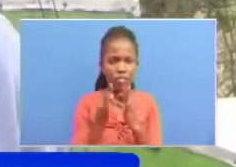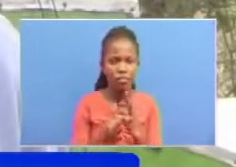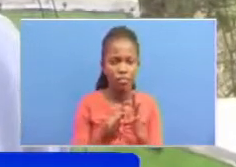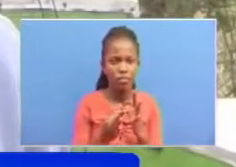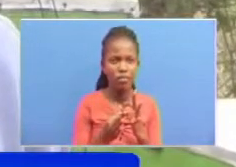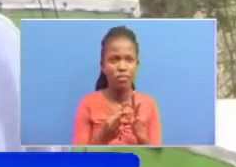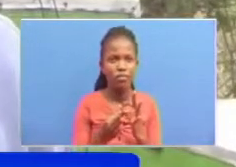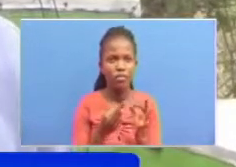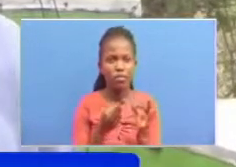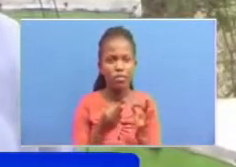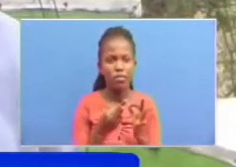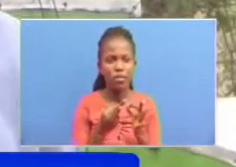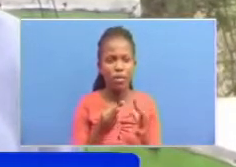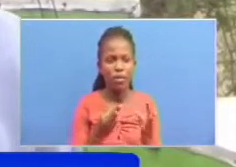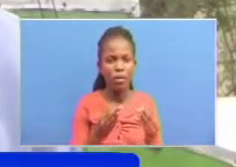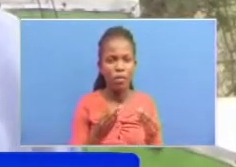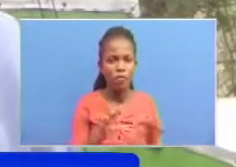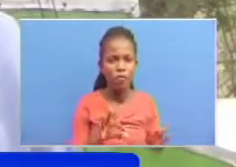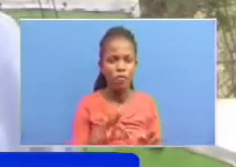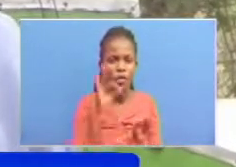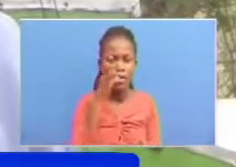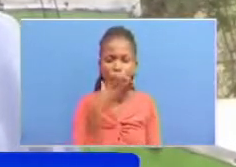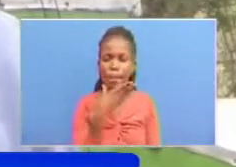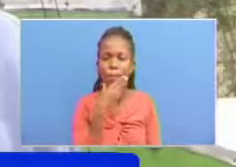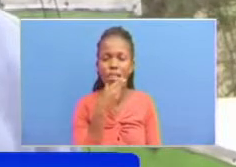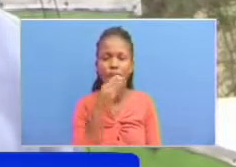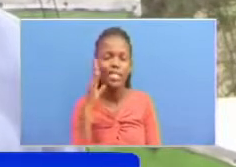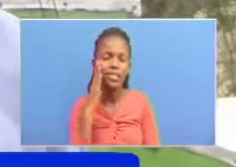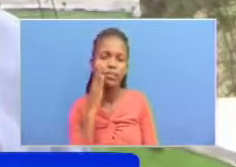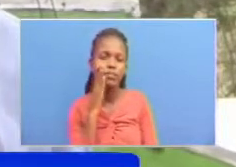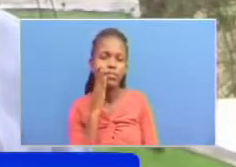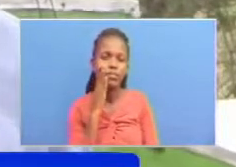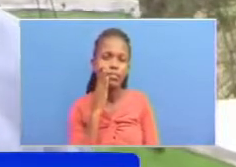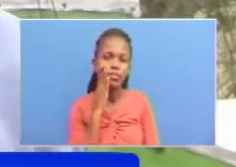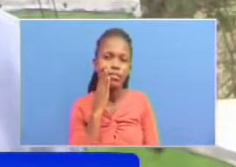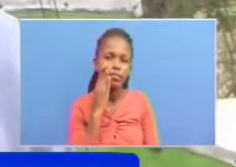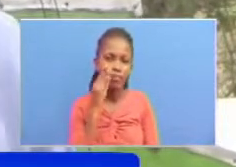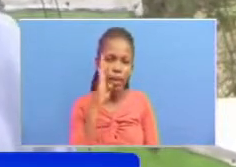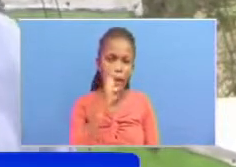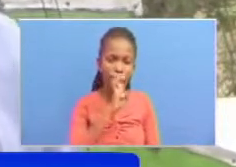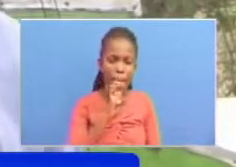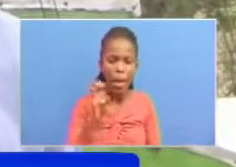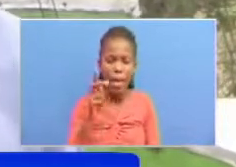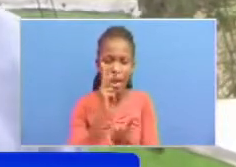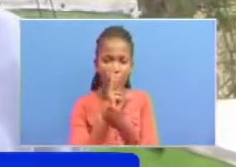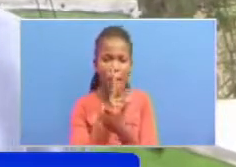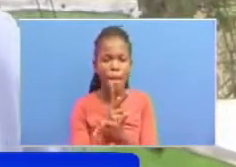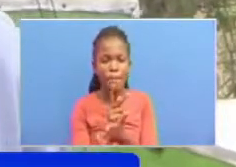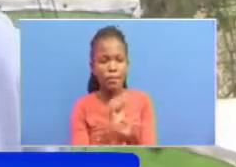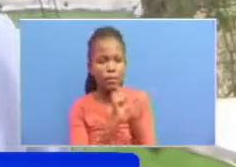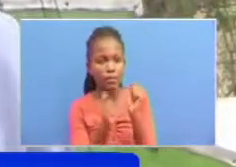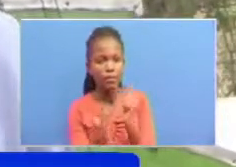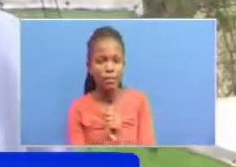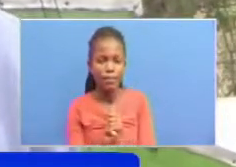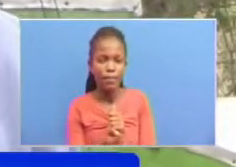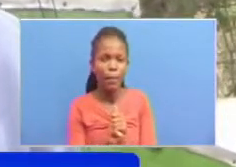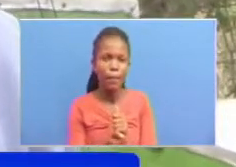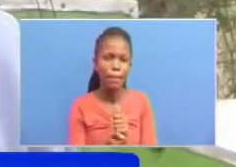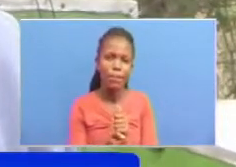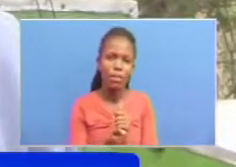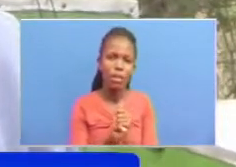nede. Ai keda o kwizila nzukini. Ni mailo vindu kukethi ya. Pamwena kuenda kuthiu maanda wea.